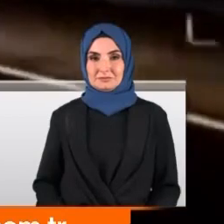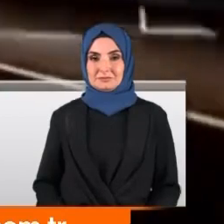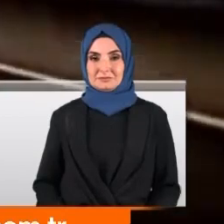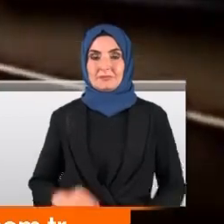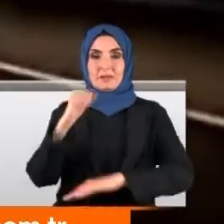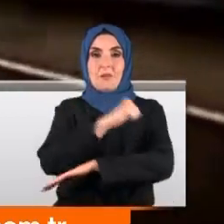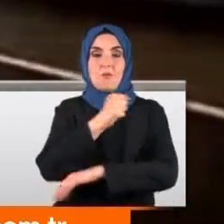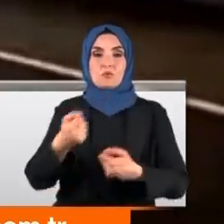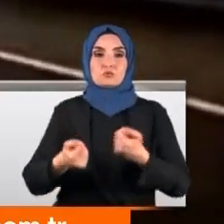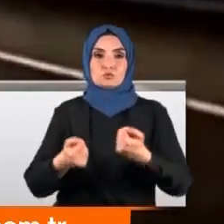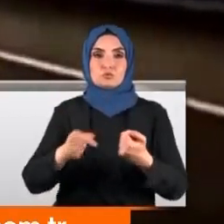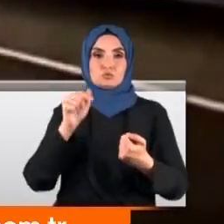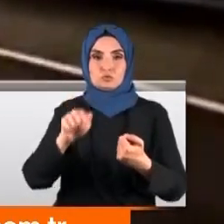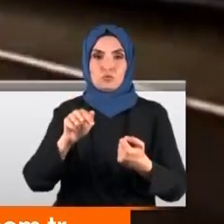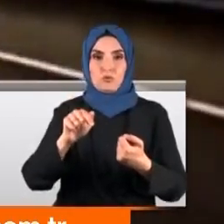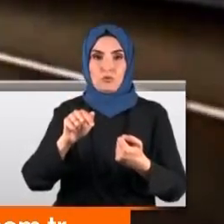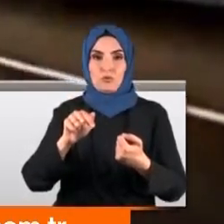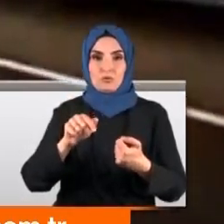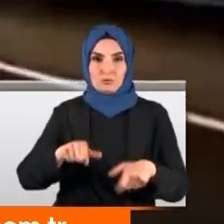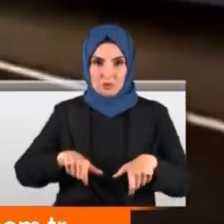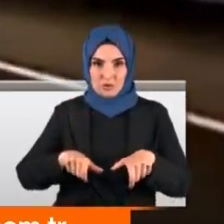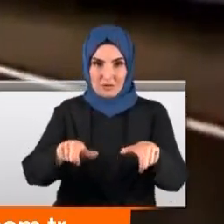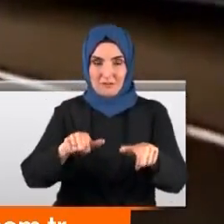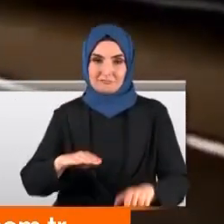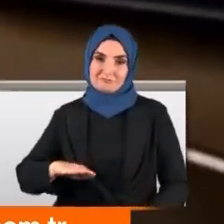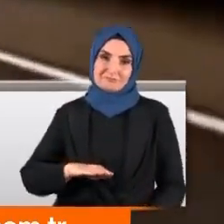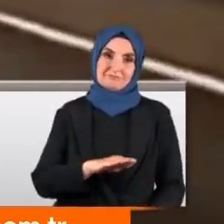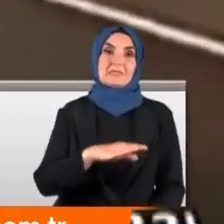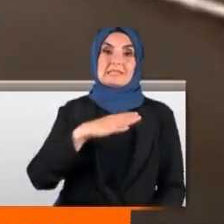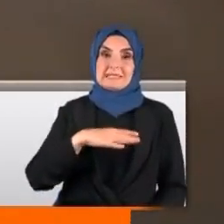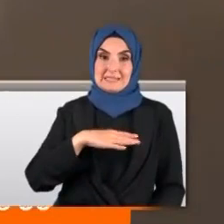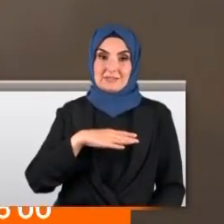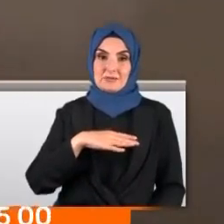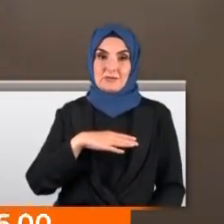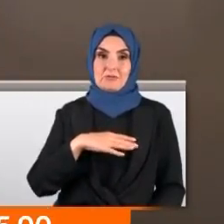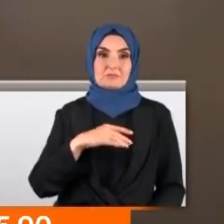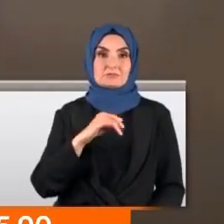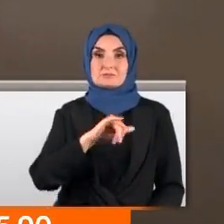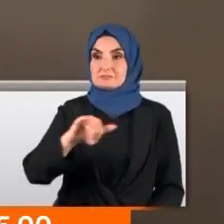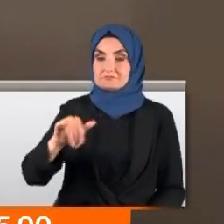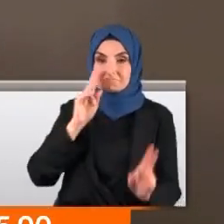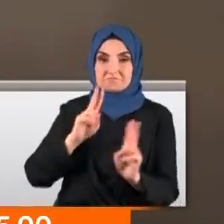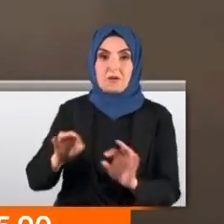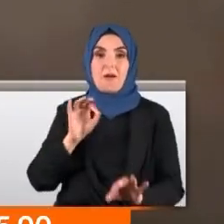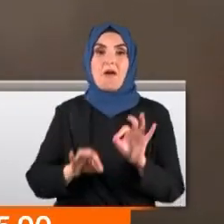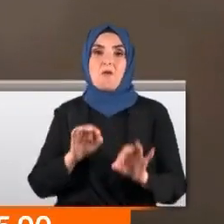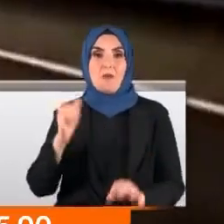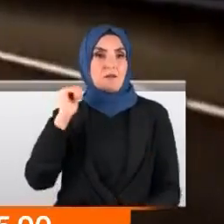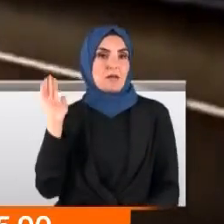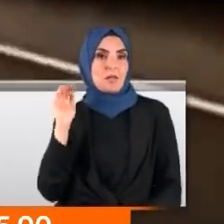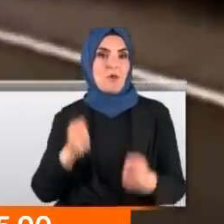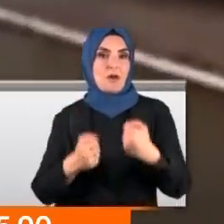Kamyon şoförü şerit değiştirmek istedi ama etrafını kontrol etmedi ve arkadan gelen otomobilin kaza yapmasına neden